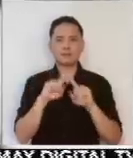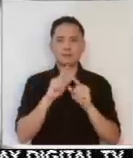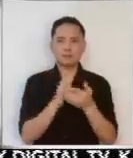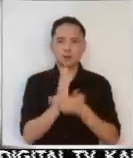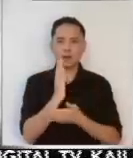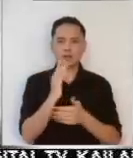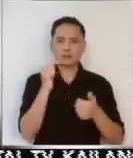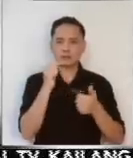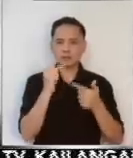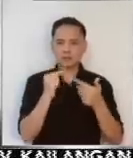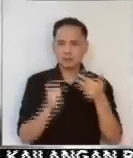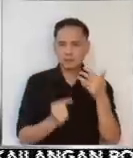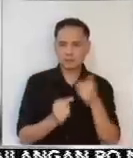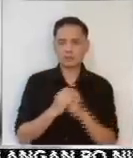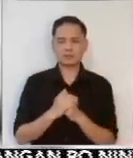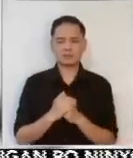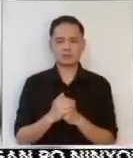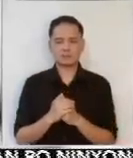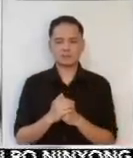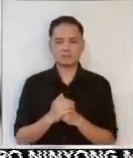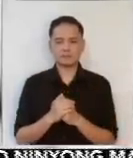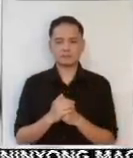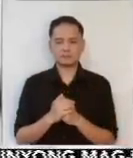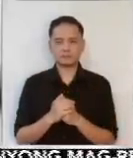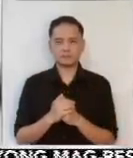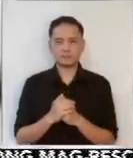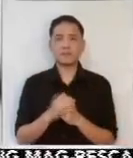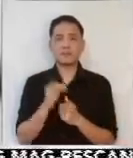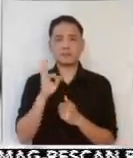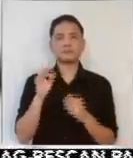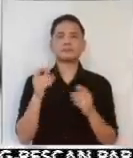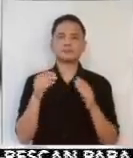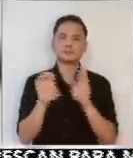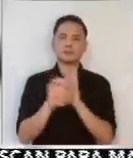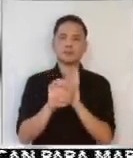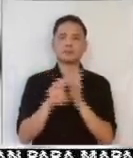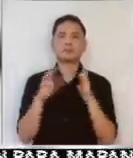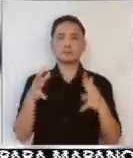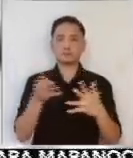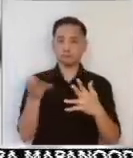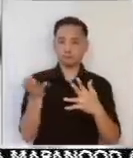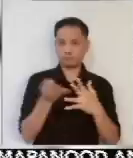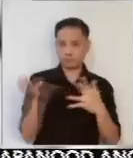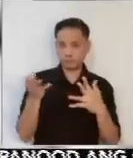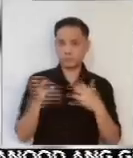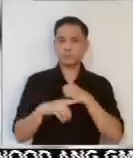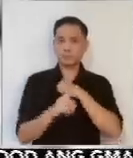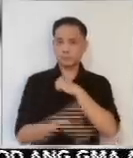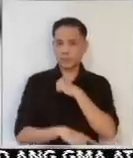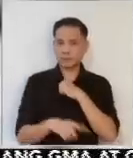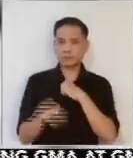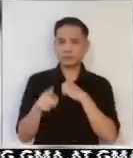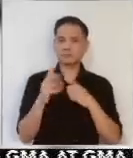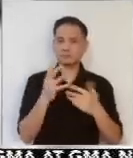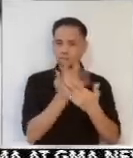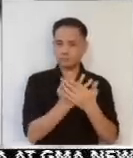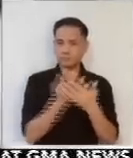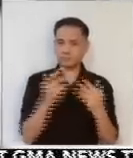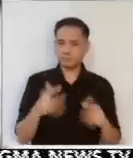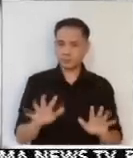isang convicted felon under the VFA kung entitled to stay or hindi, and at the same